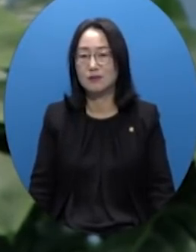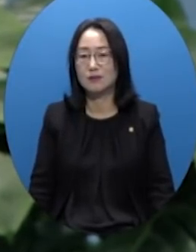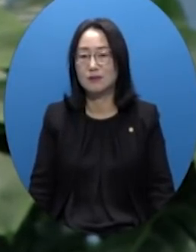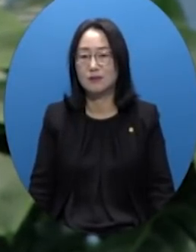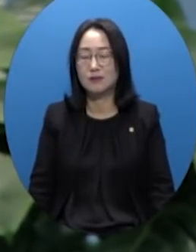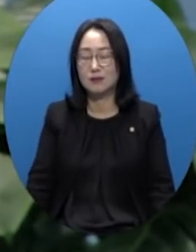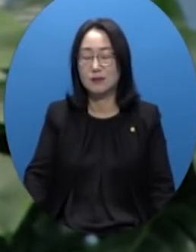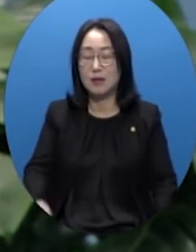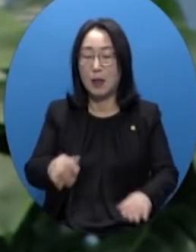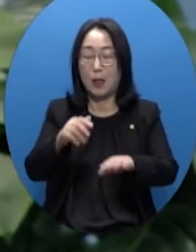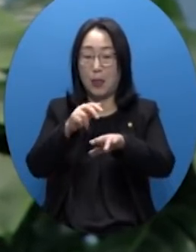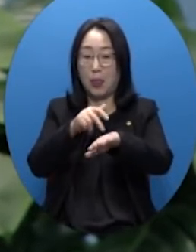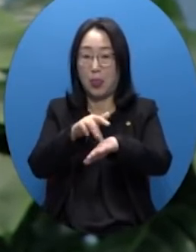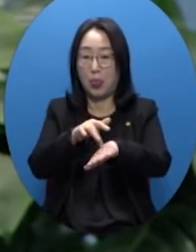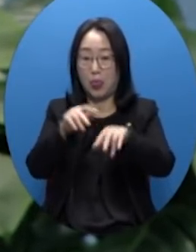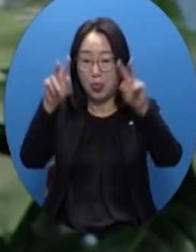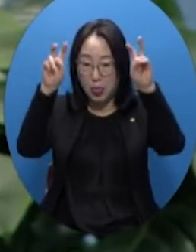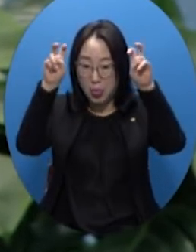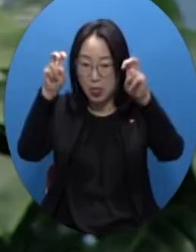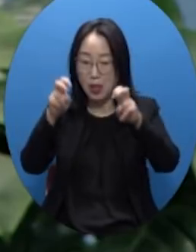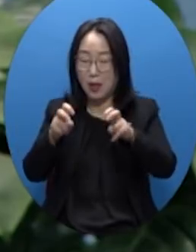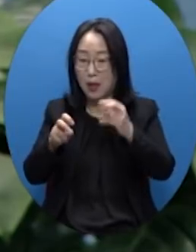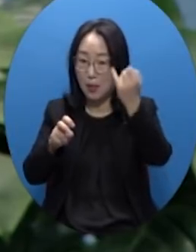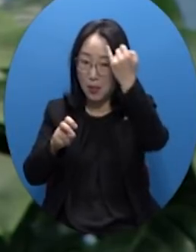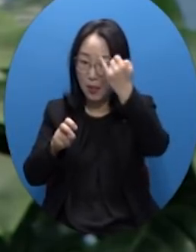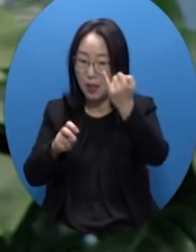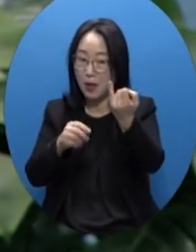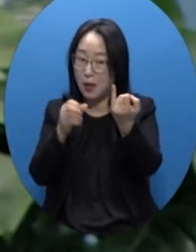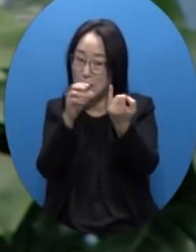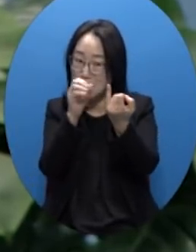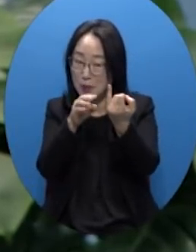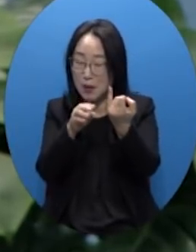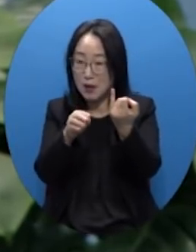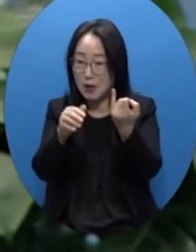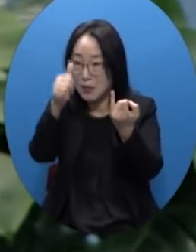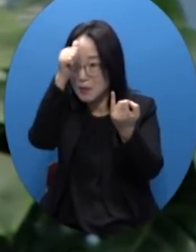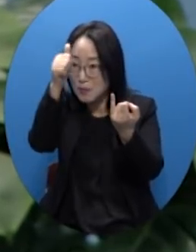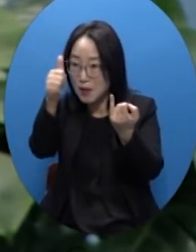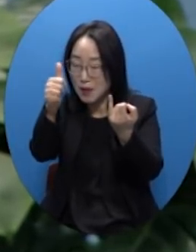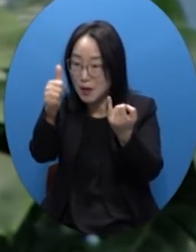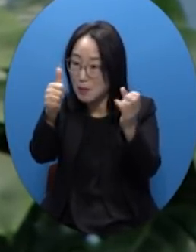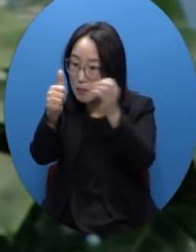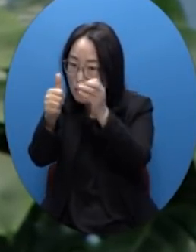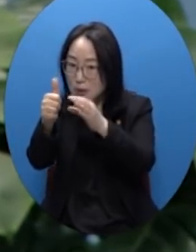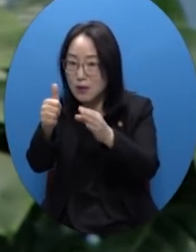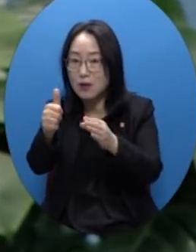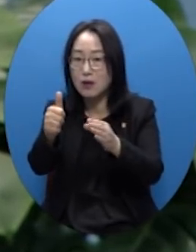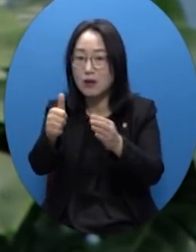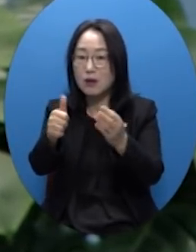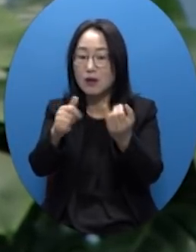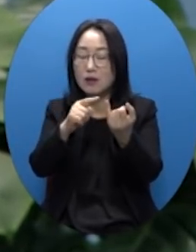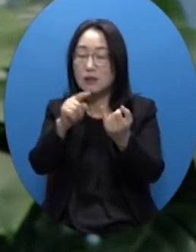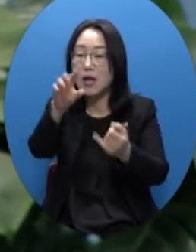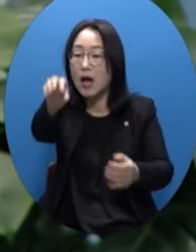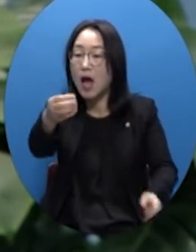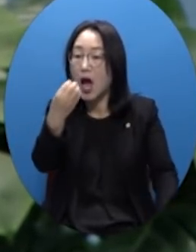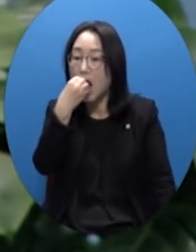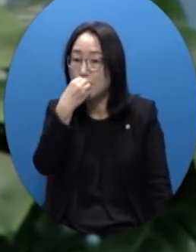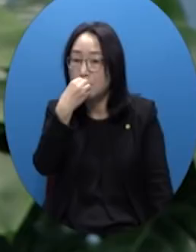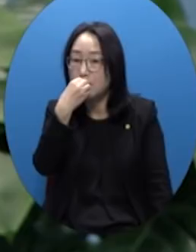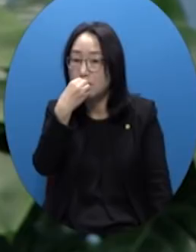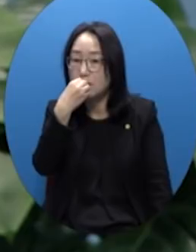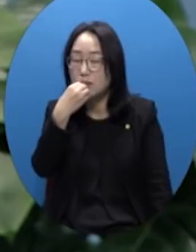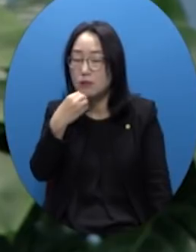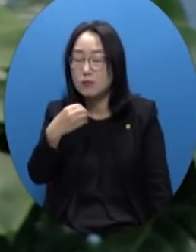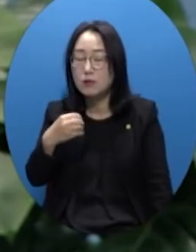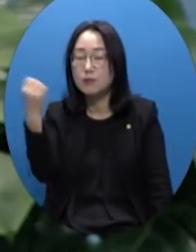사탄의 들어온 뱀의 말을 듣고 선악과를 따먹는 순간 그 마음속에 부 수정의 독이 들어